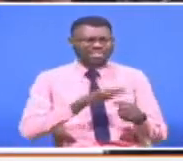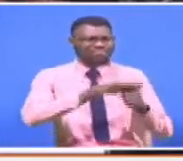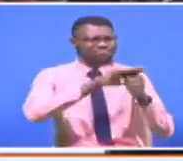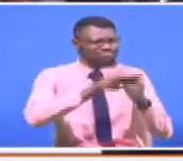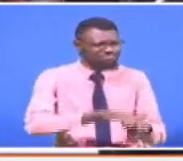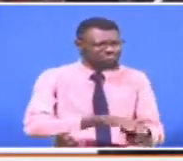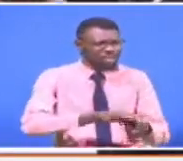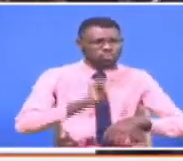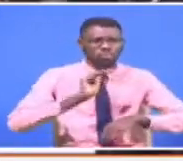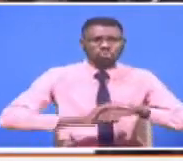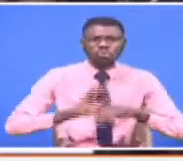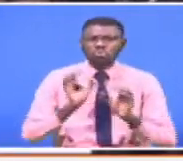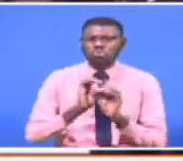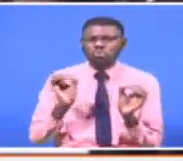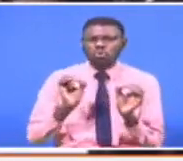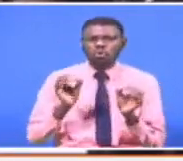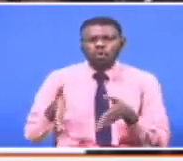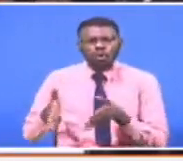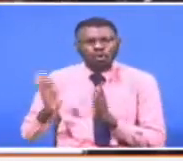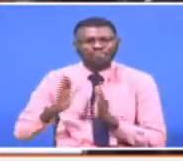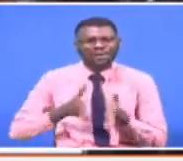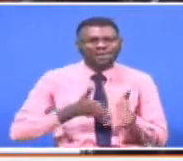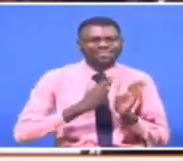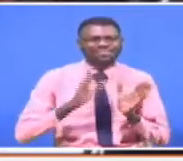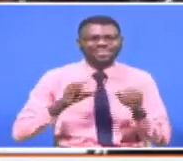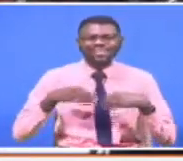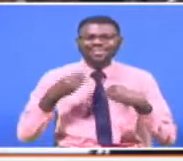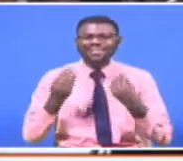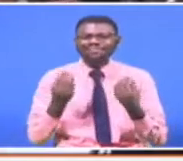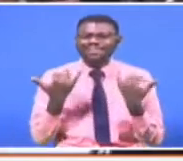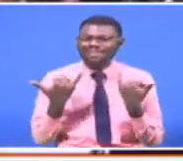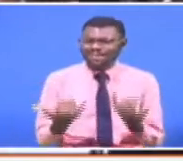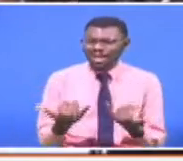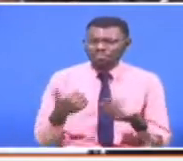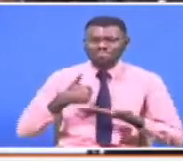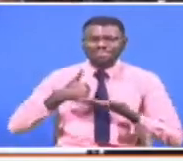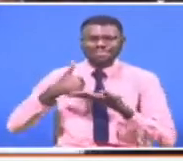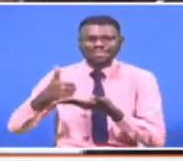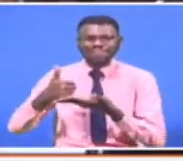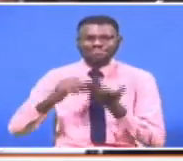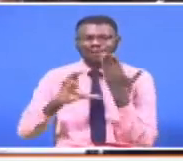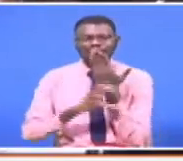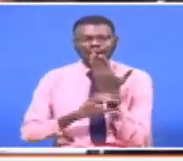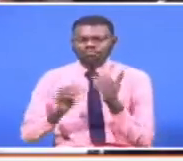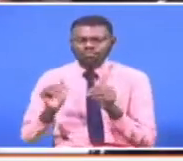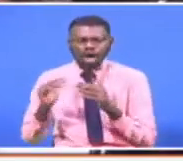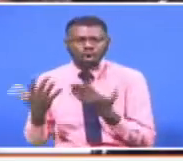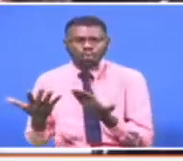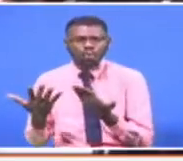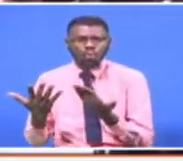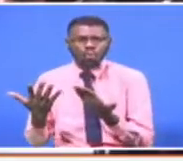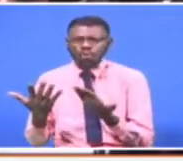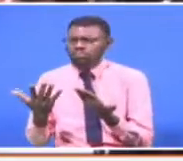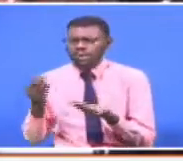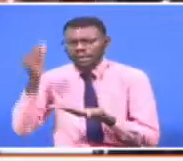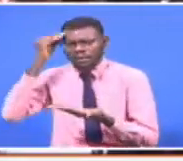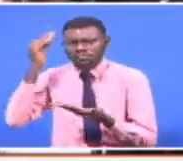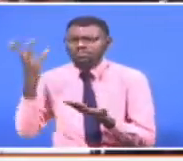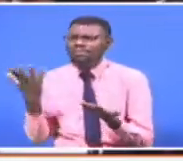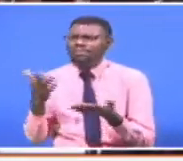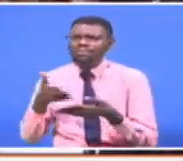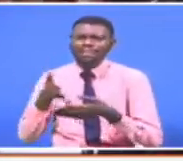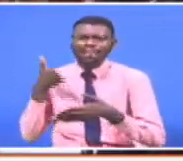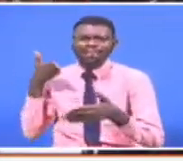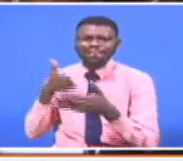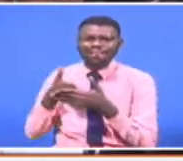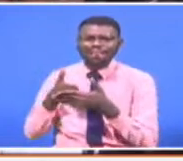vizazi zetu nafasi kama ile. You can never help a country if you make education